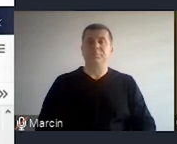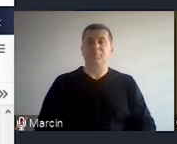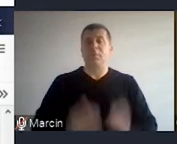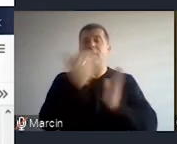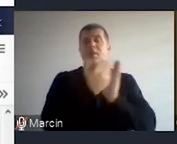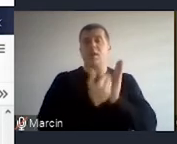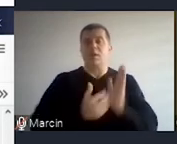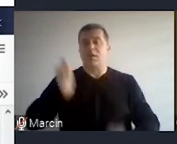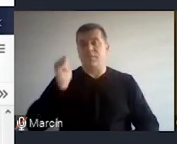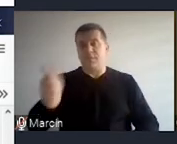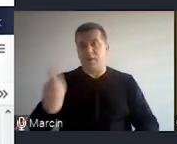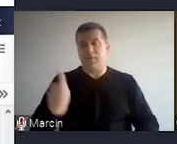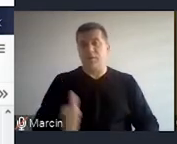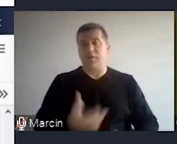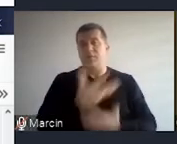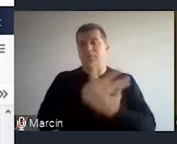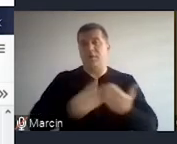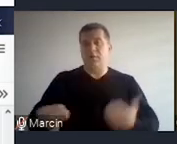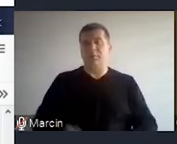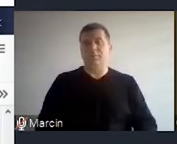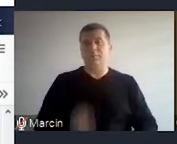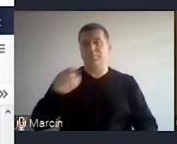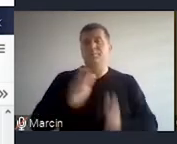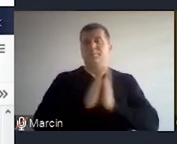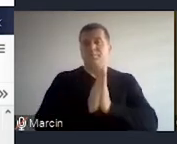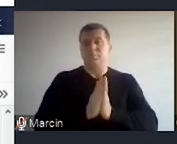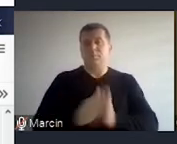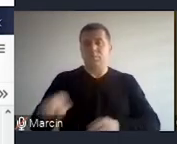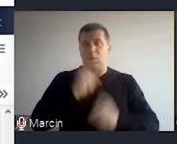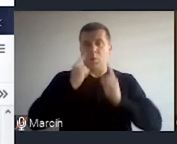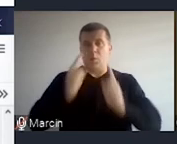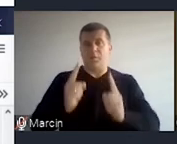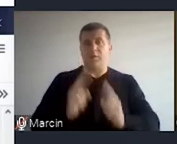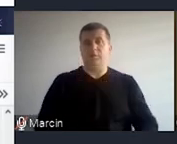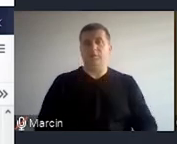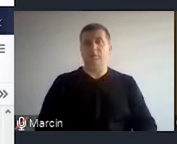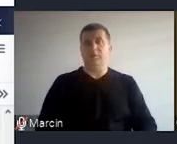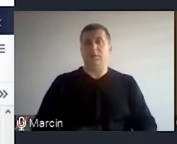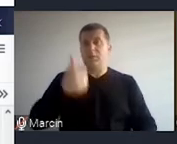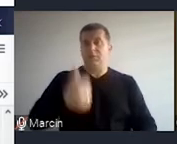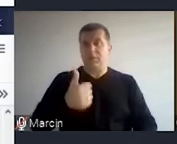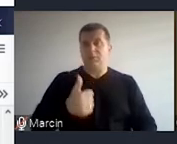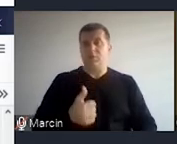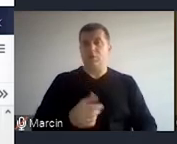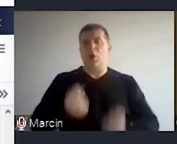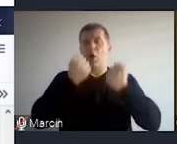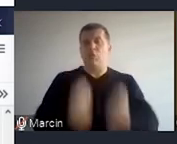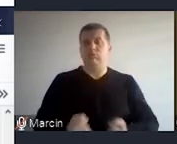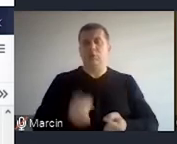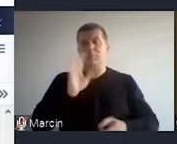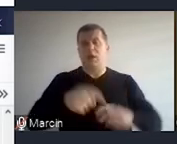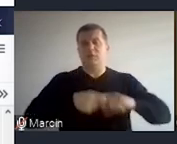warunki kwalifikowalności wynagrodzenia. I tu proszę uważać. Po pierwsze, obciążenie